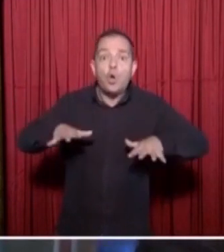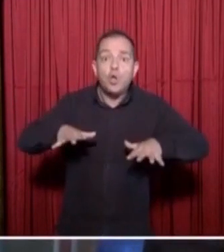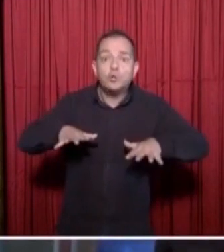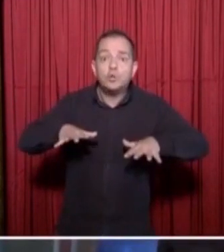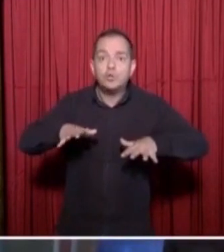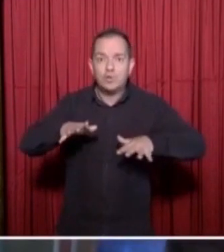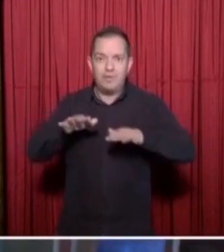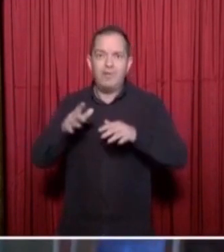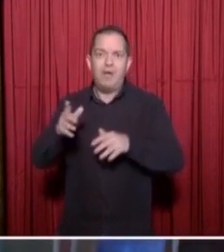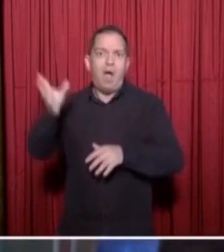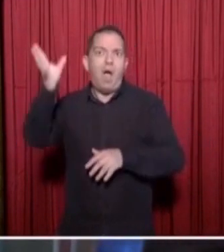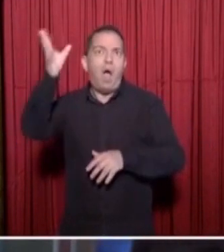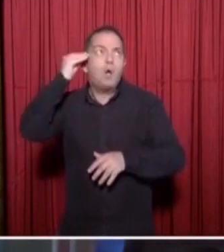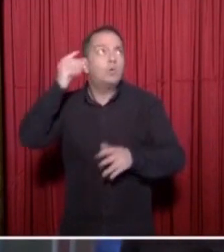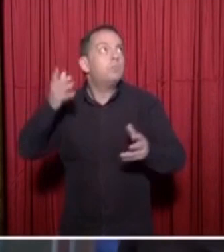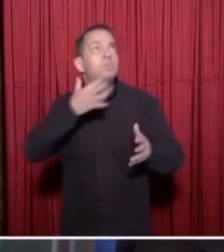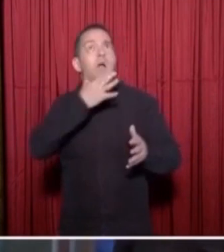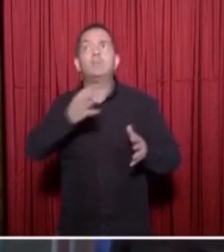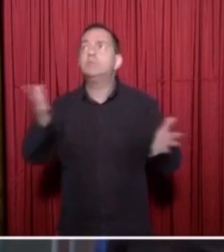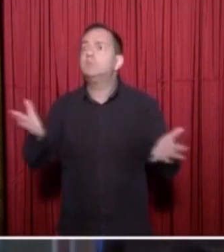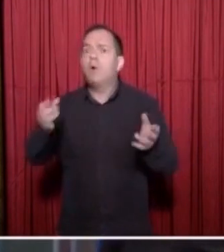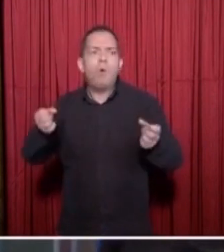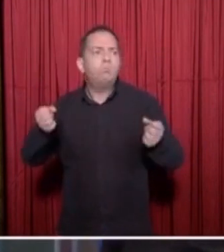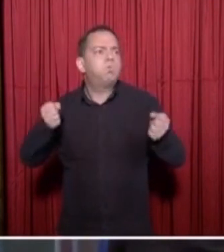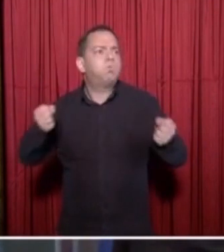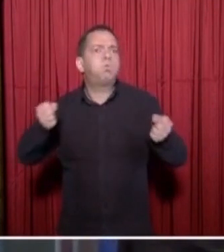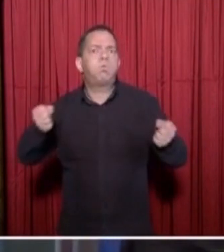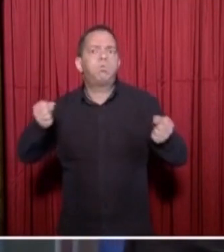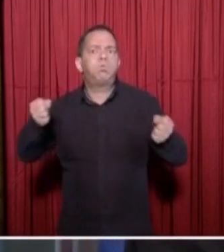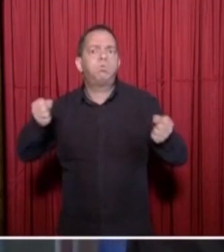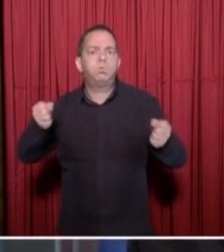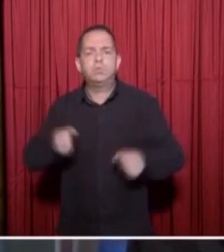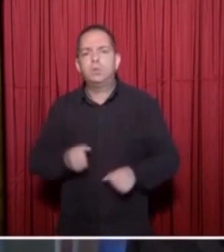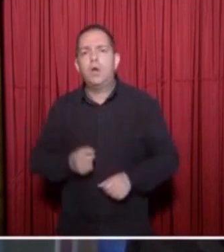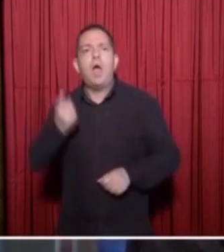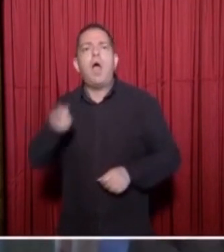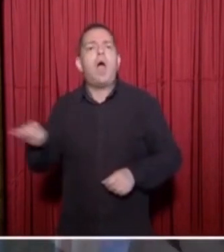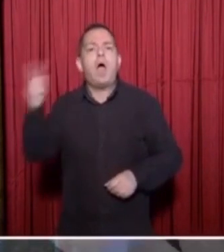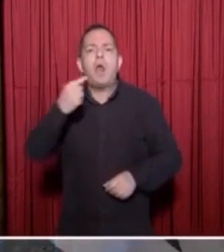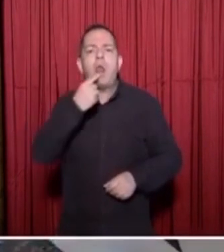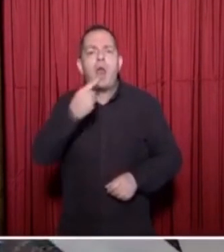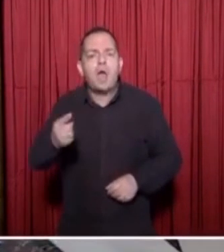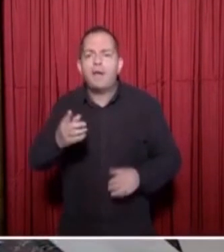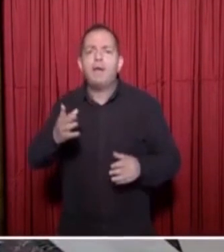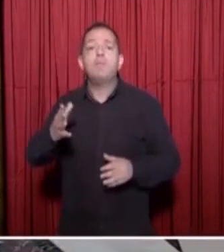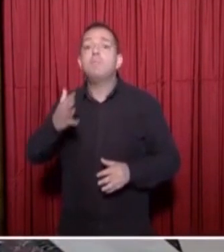ο εστός και ακούσας, έλεγε βροντίν γεγονένε, άλλοι